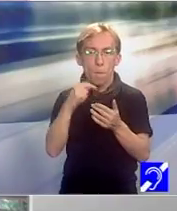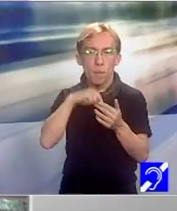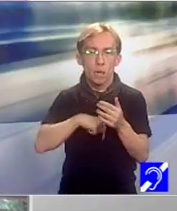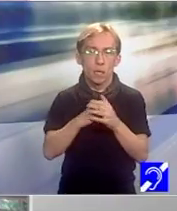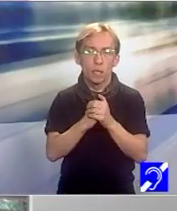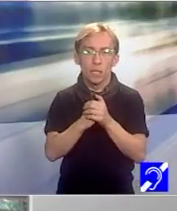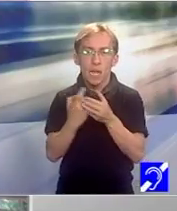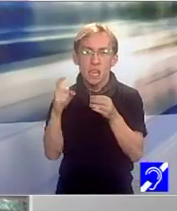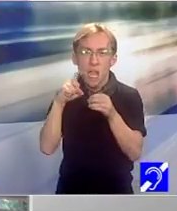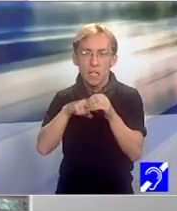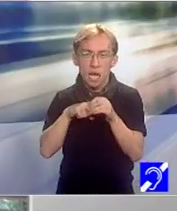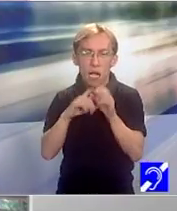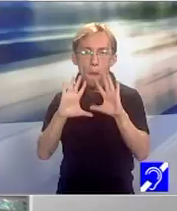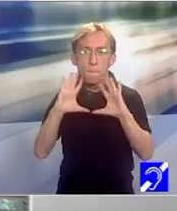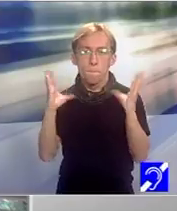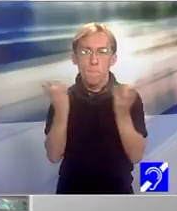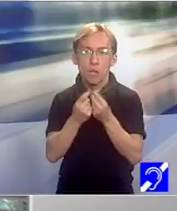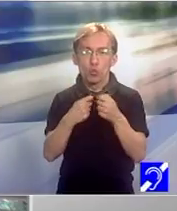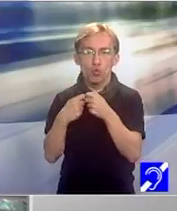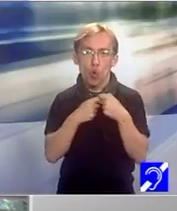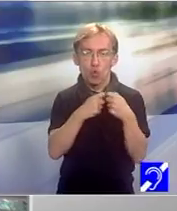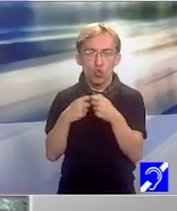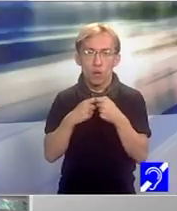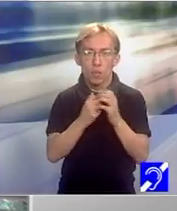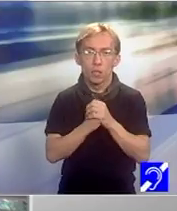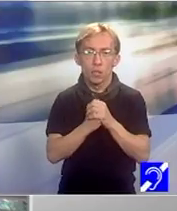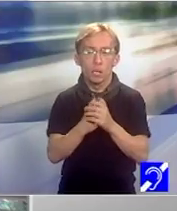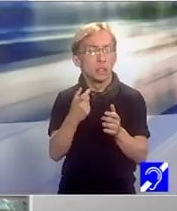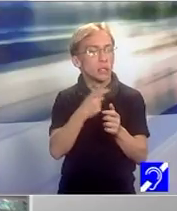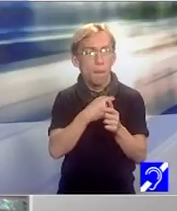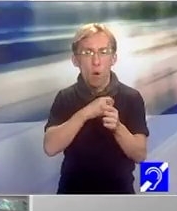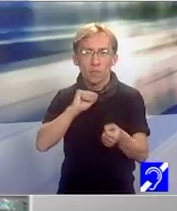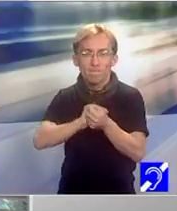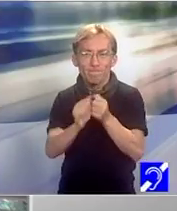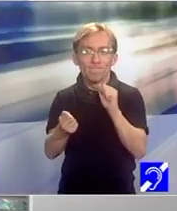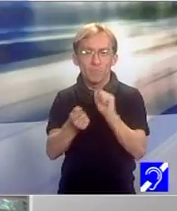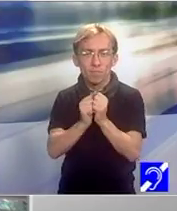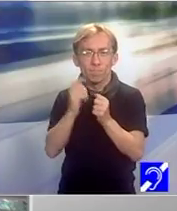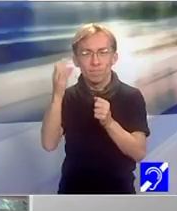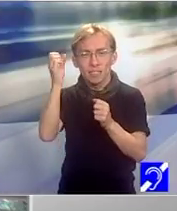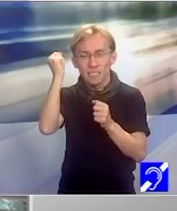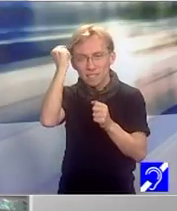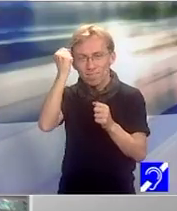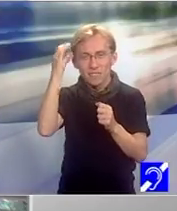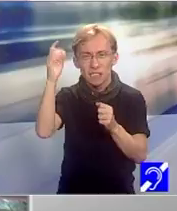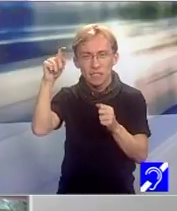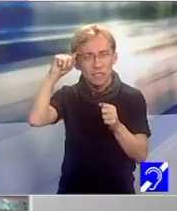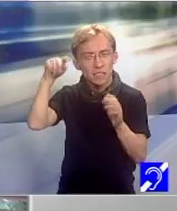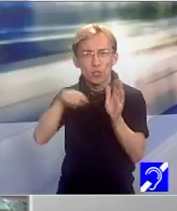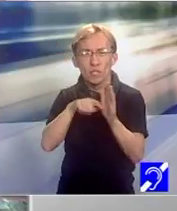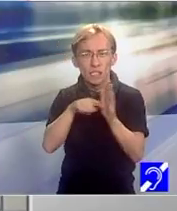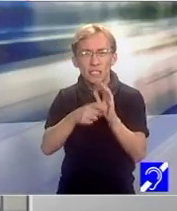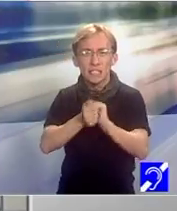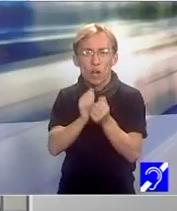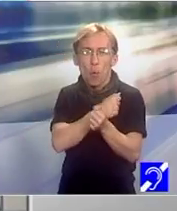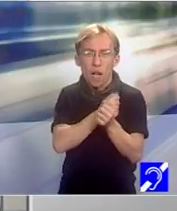de integrare în mediul social. Bineînțeles că pot să se confrunte cu depresie sau diverse tipuri de anxietate. Știu